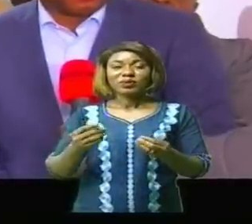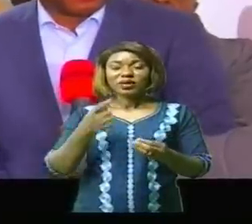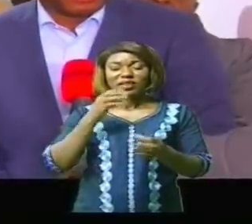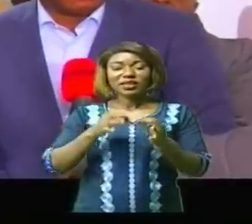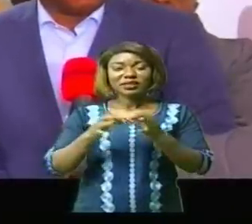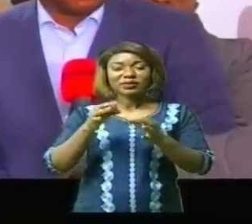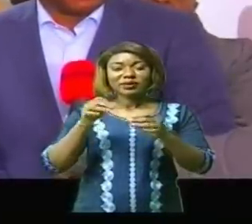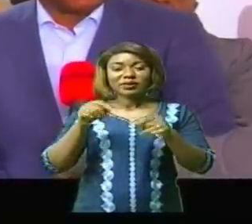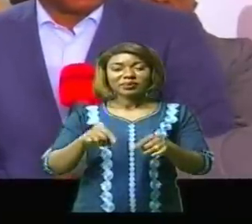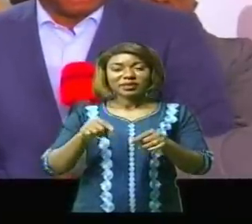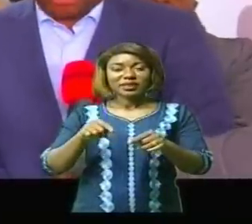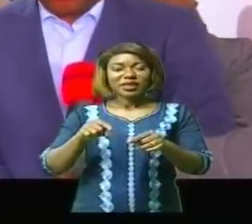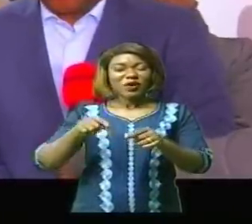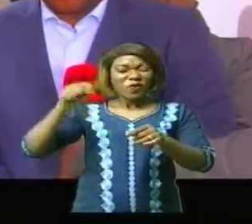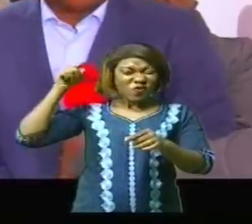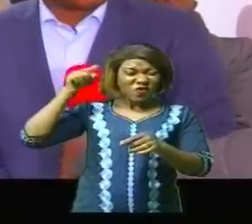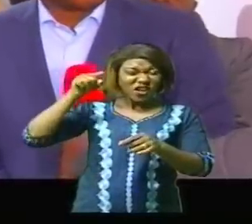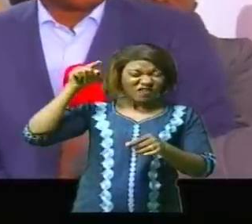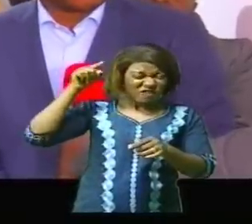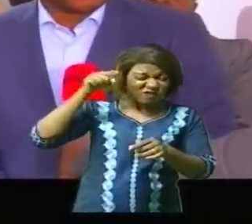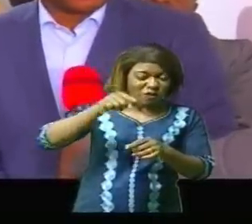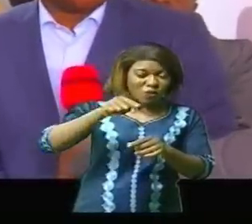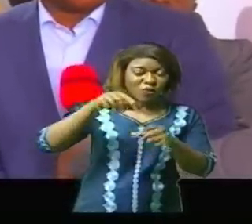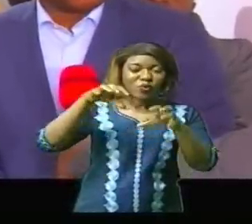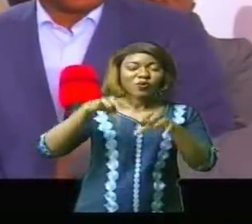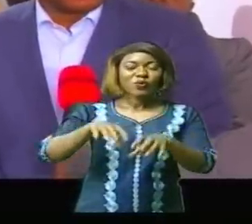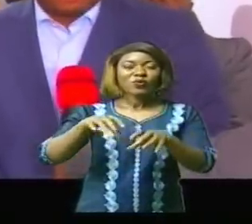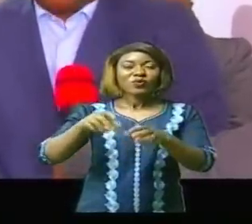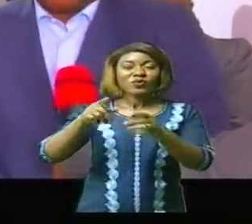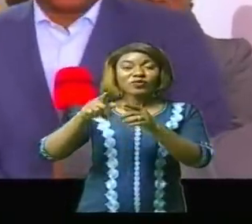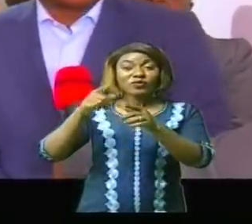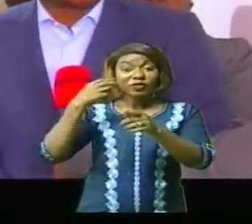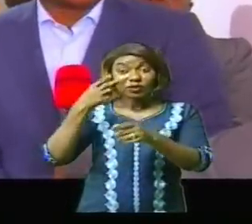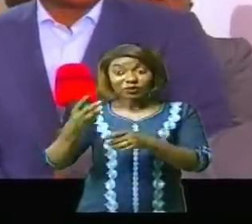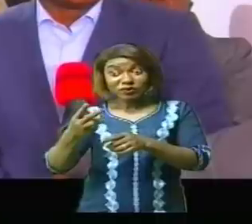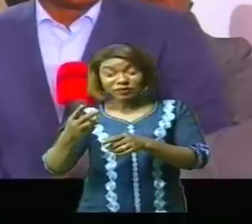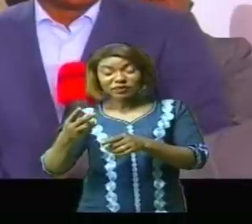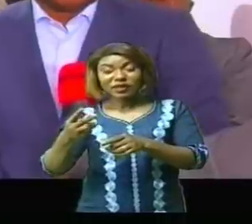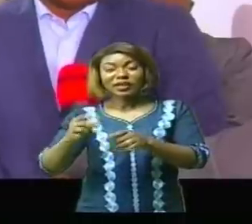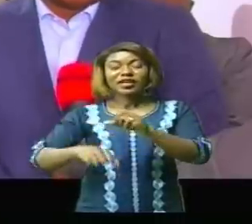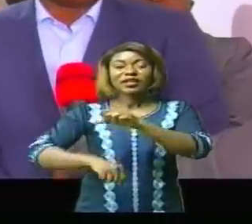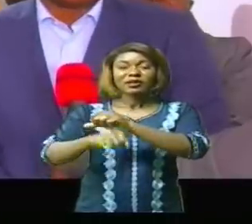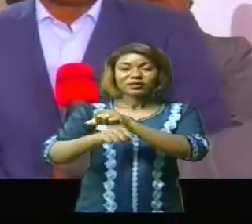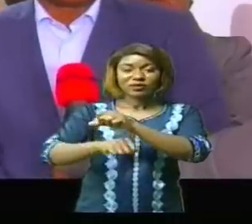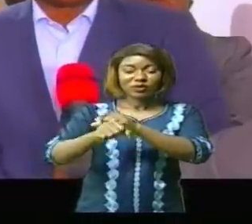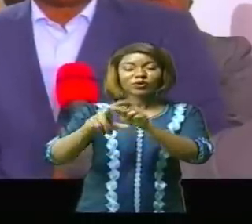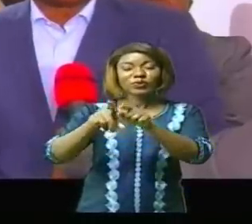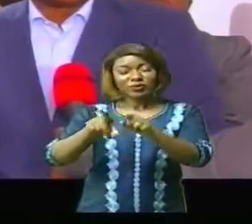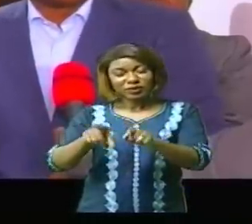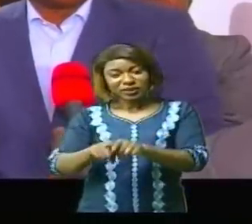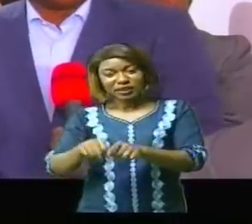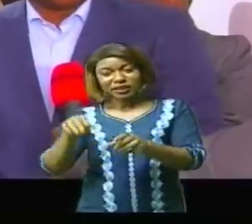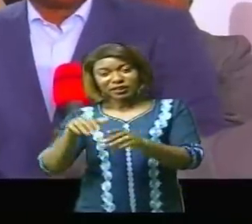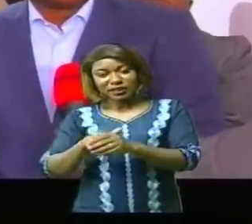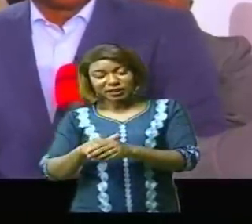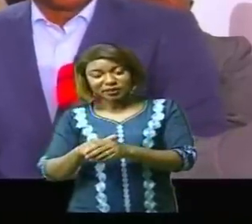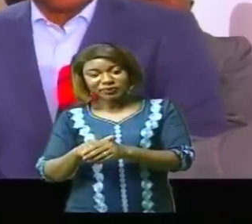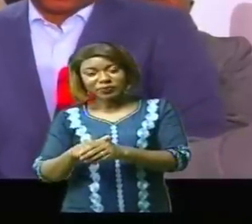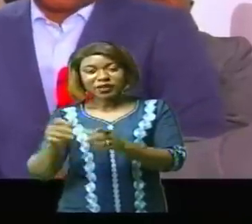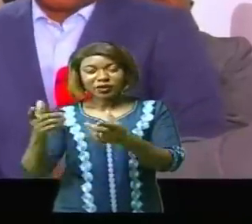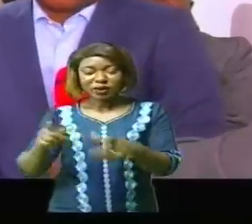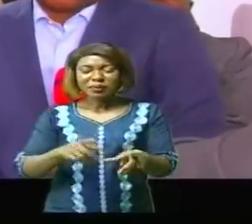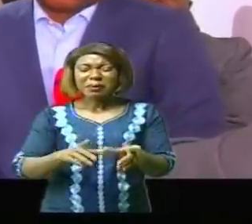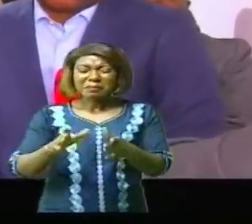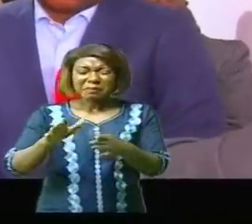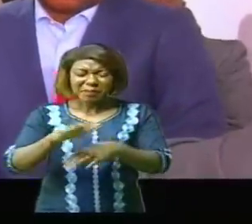suivre le match de la LINAFOOT. À Congolo, on va suivre le match de la LINAFOOT. À Bafouassendé, hein, je dirais même à Bolomba.